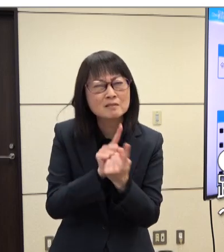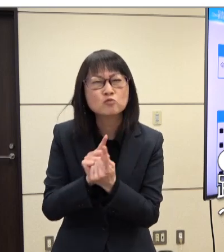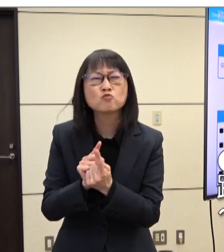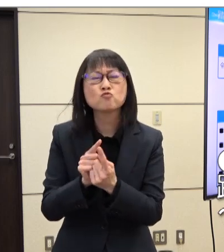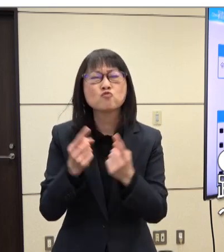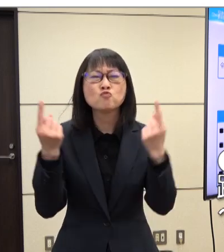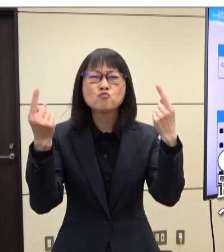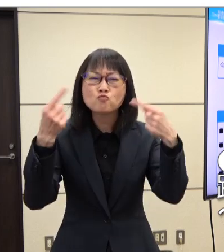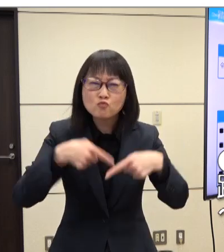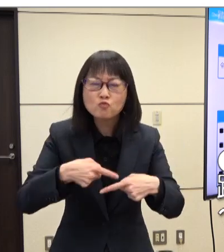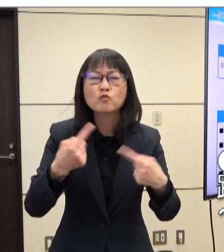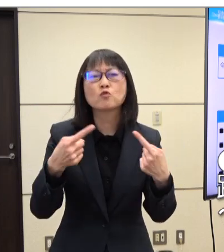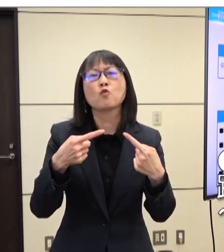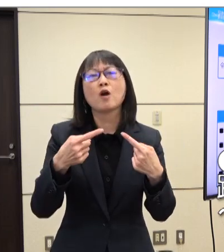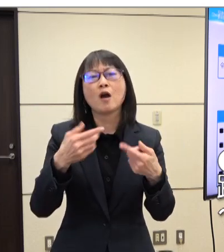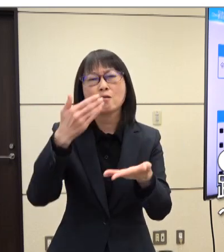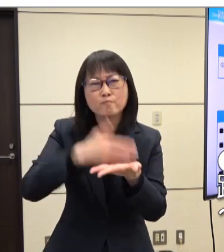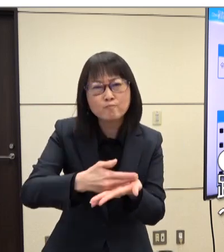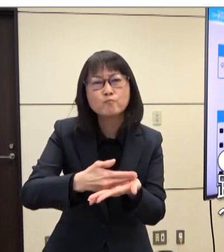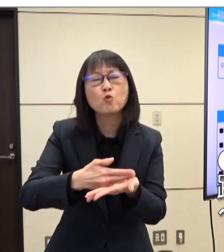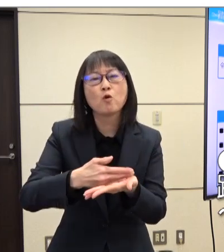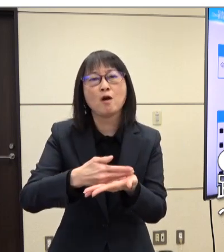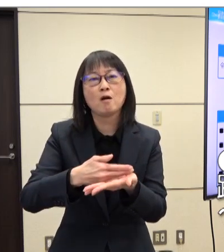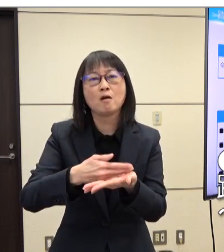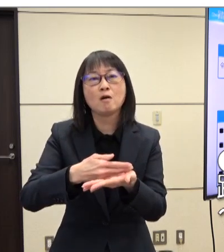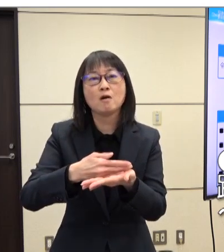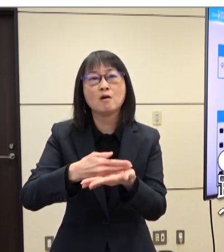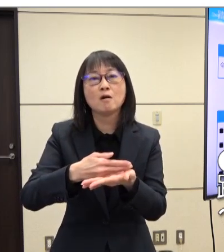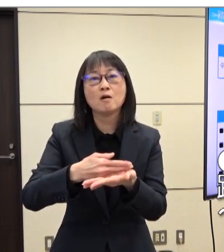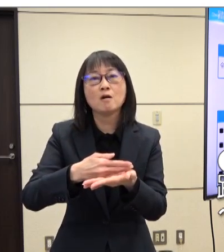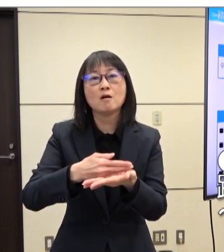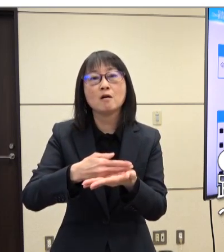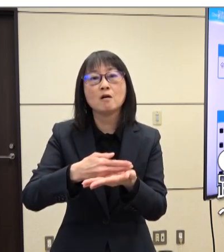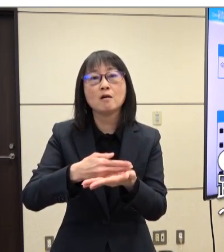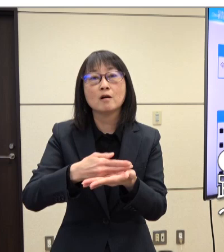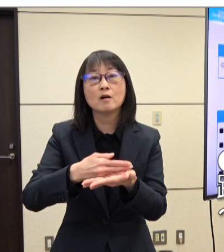るとか、あるいは踏切における、